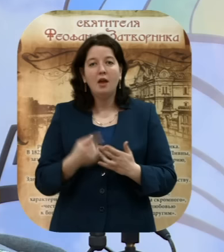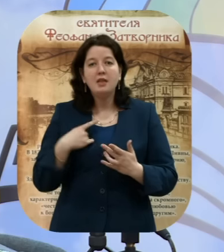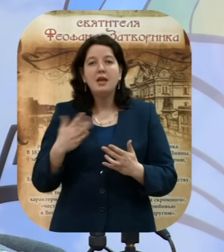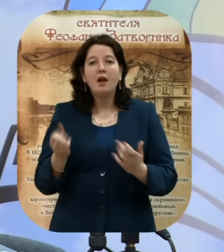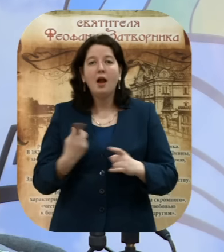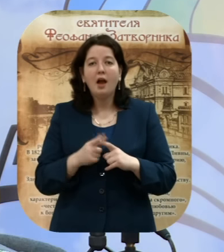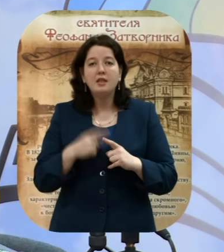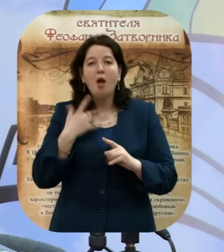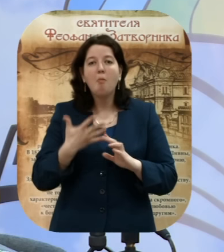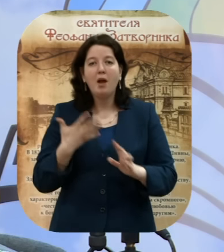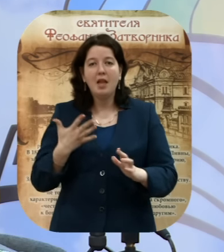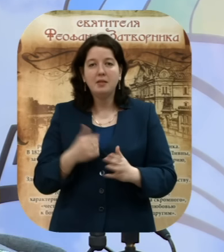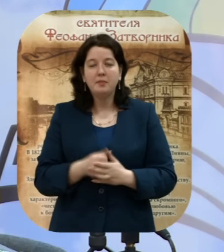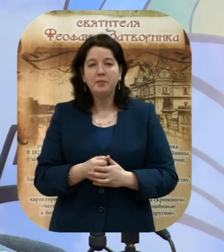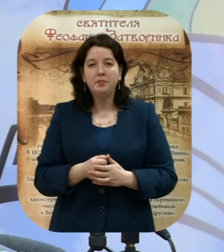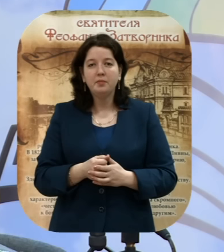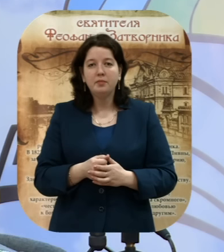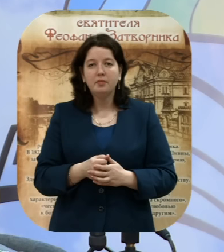как это